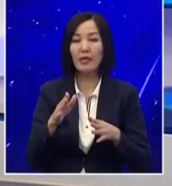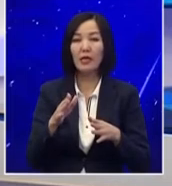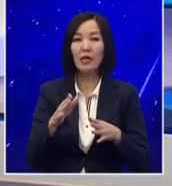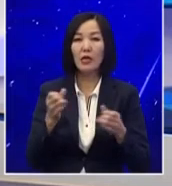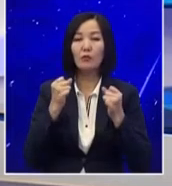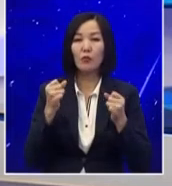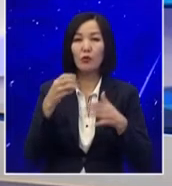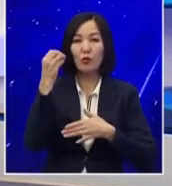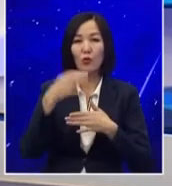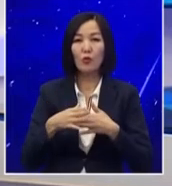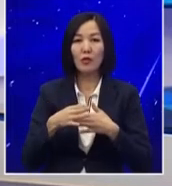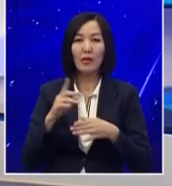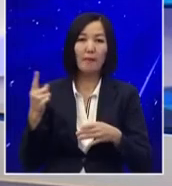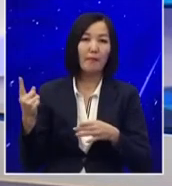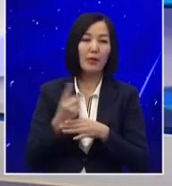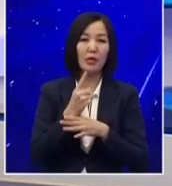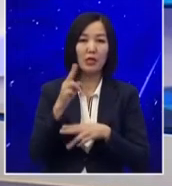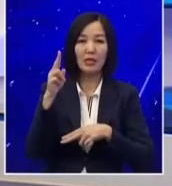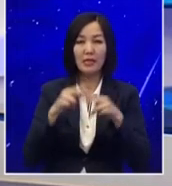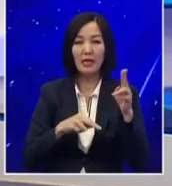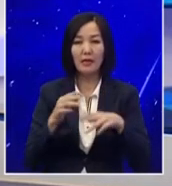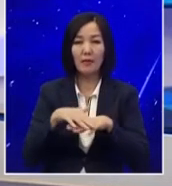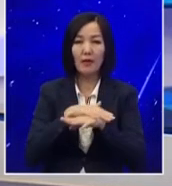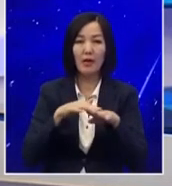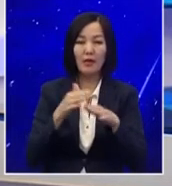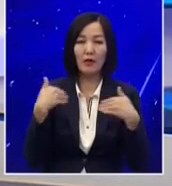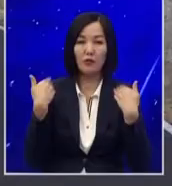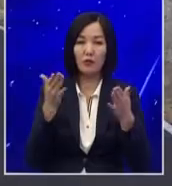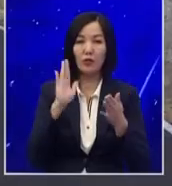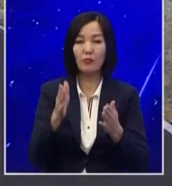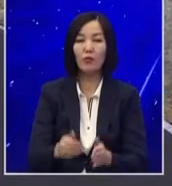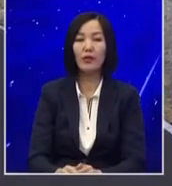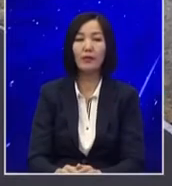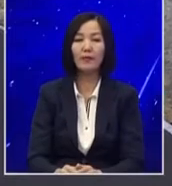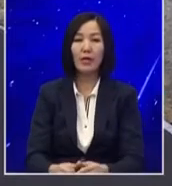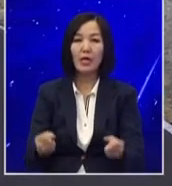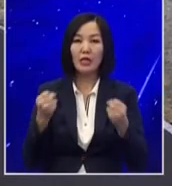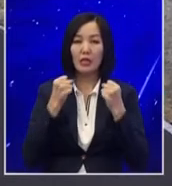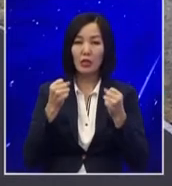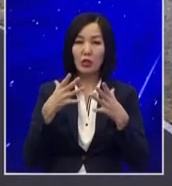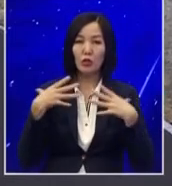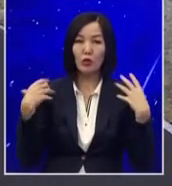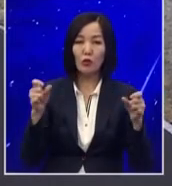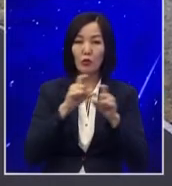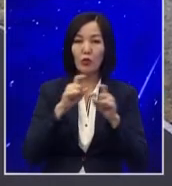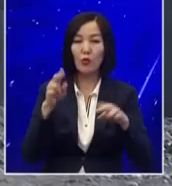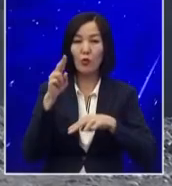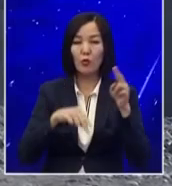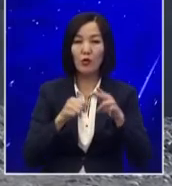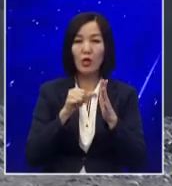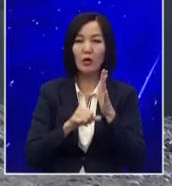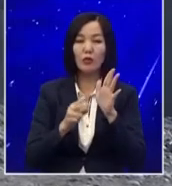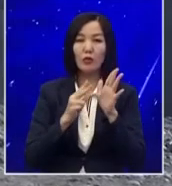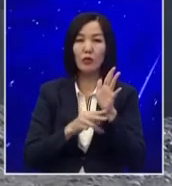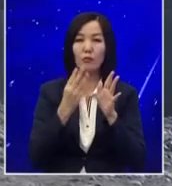орталығы бұл аймақта тұңғыш рет салынып, ел игілігіне берілмек. Дене шынықтыру сауықтыру кешенінің құрылыс жұмыстарына